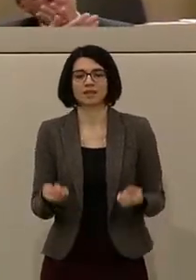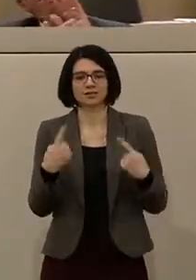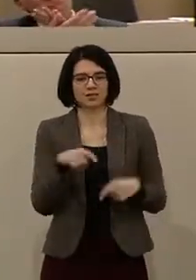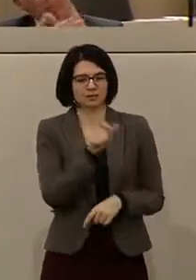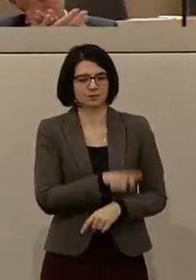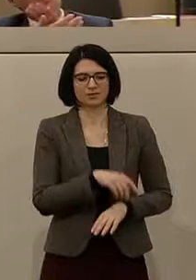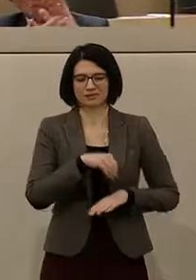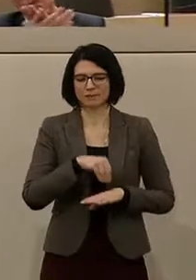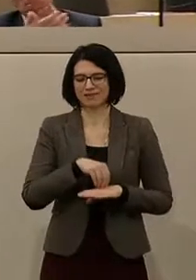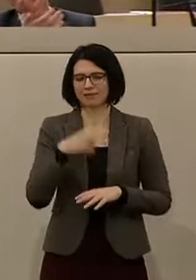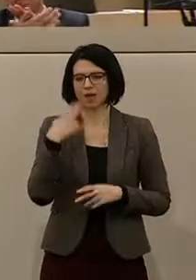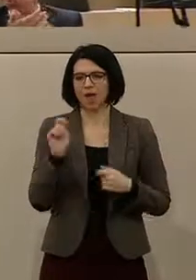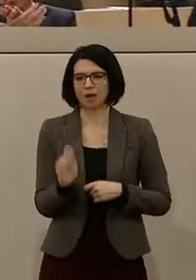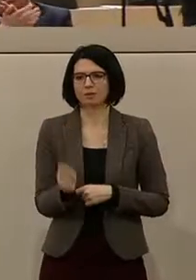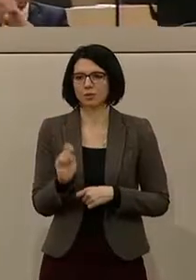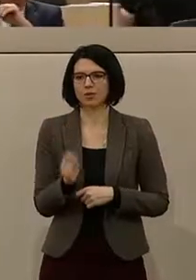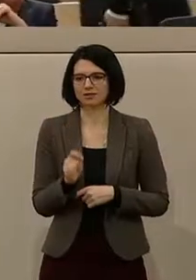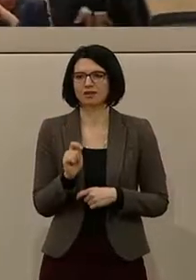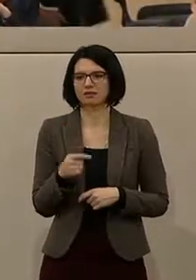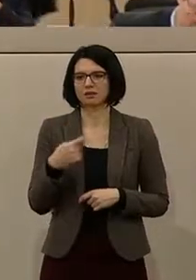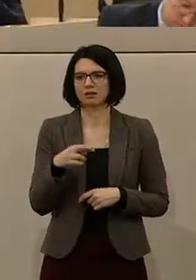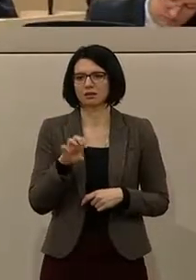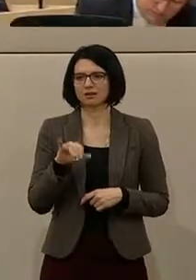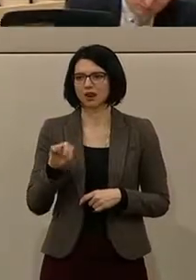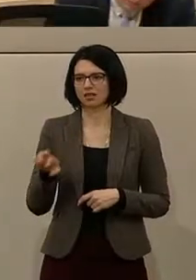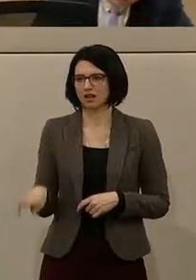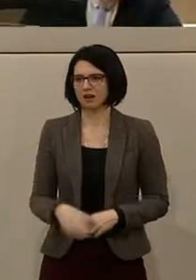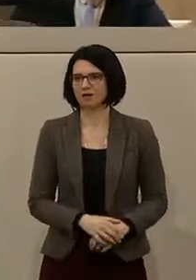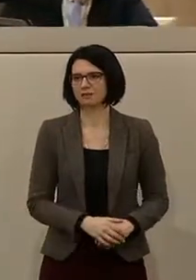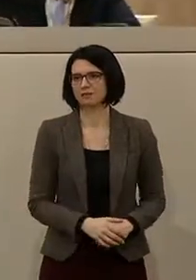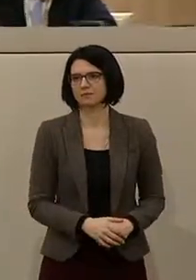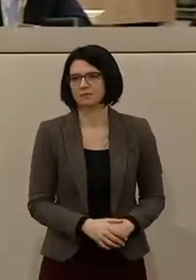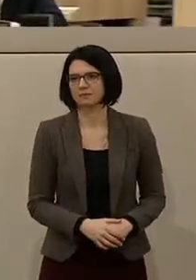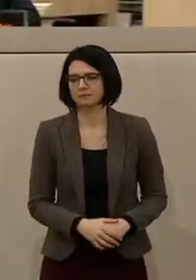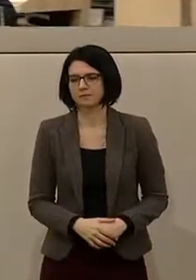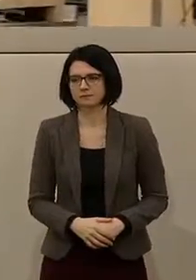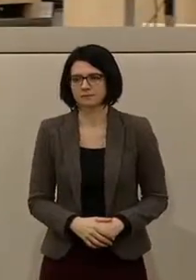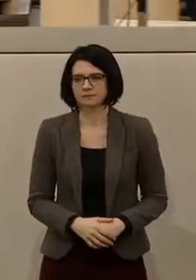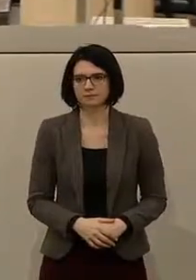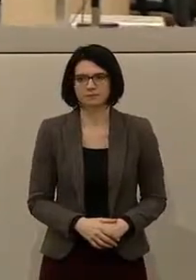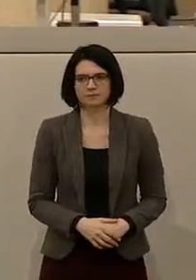am Kapitalmarkt verantwortlich sein und diese ausgleichen, sagt Karl-Heinz Kopp von der ÖVP. Generell sei man auf einem richtigen Weg.